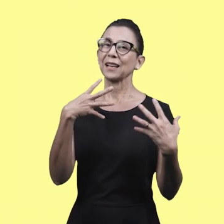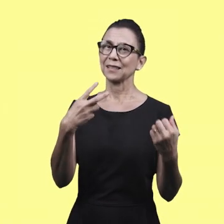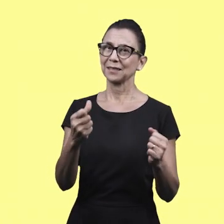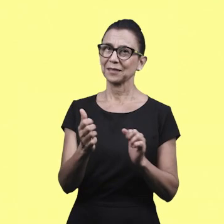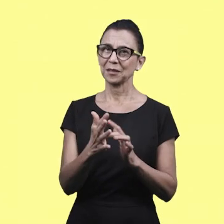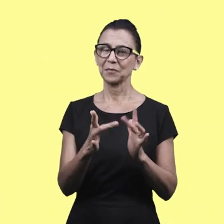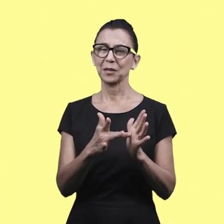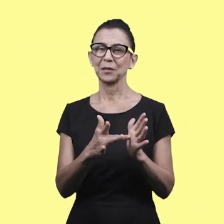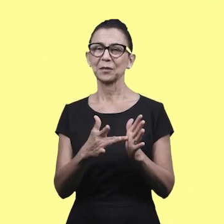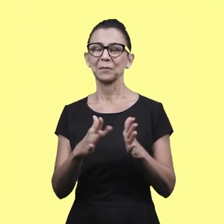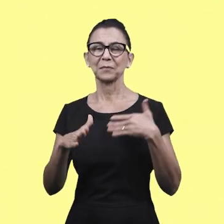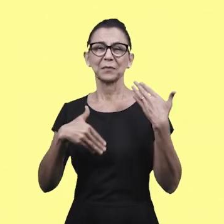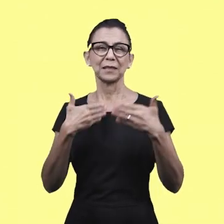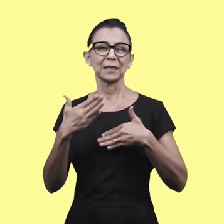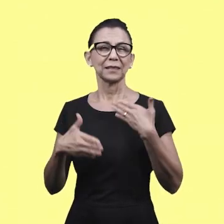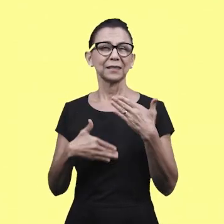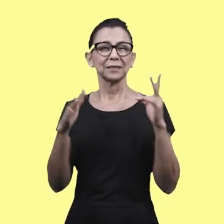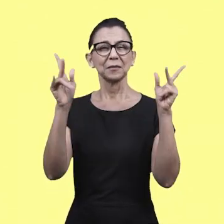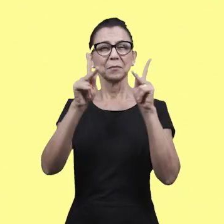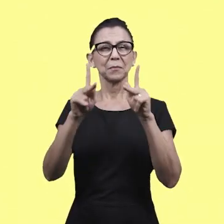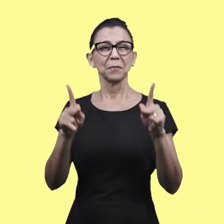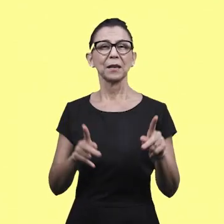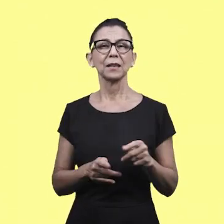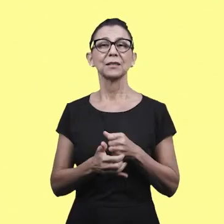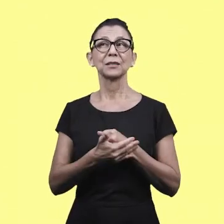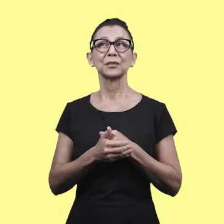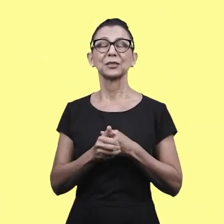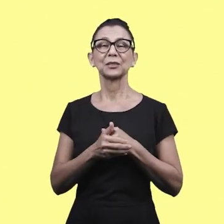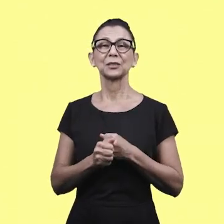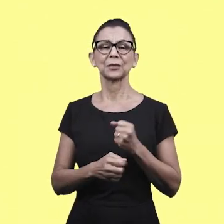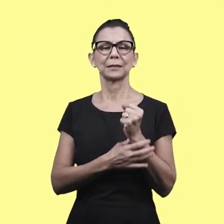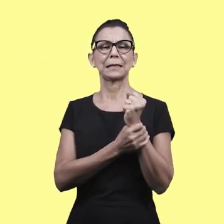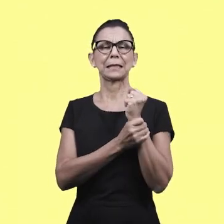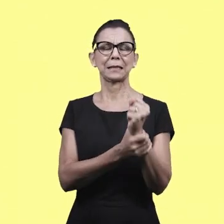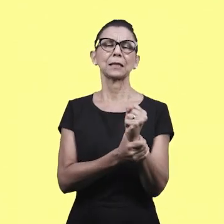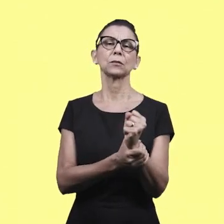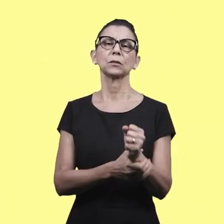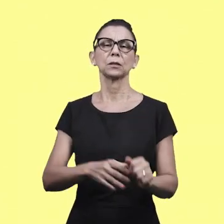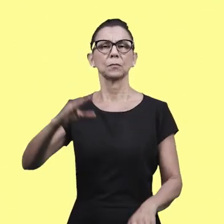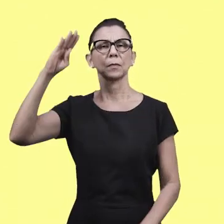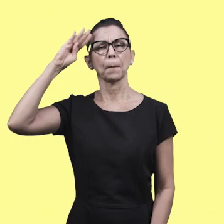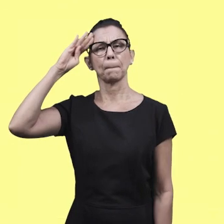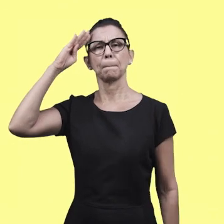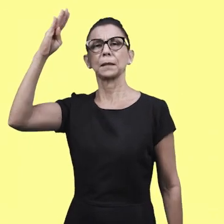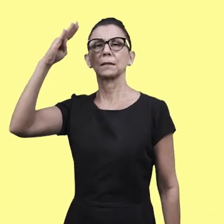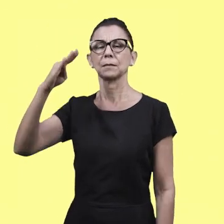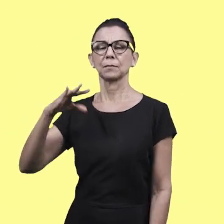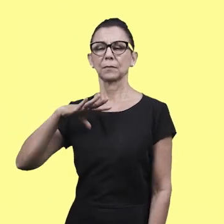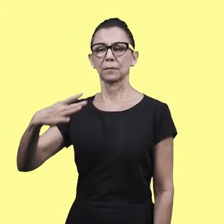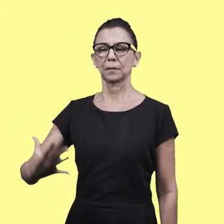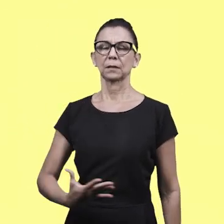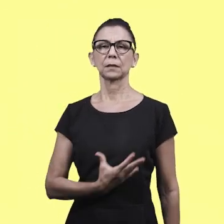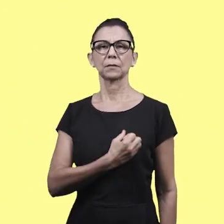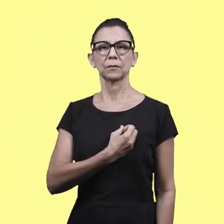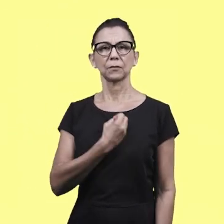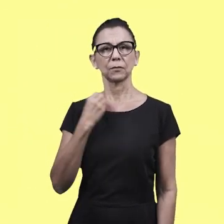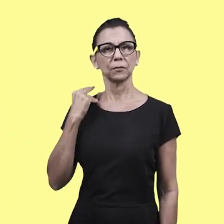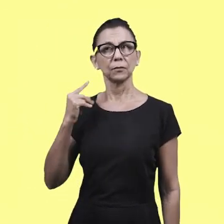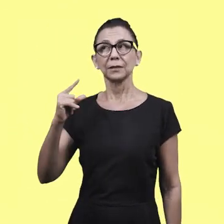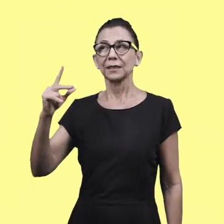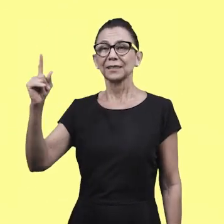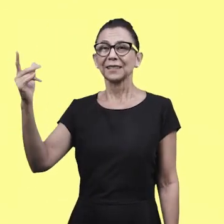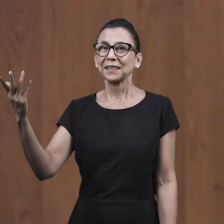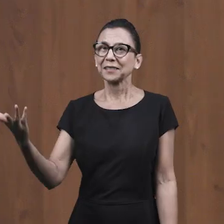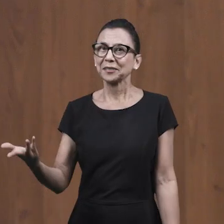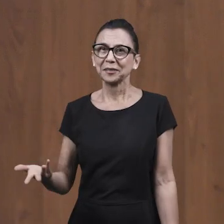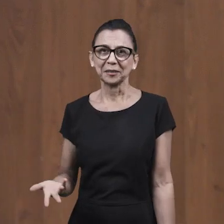la joie, la paix, la consolation, la sûreté, mais par-dessus tout, nous retrouvons le salut, la